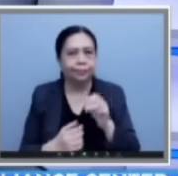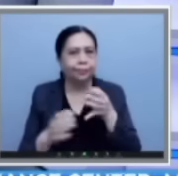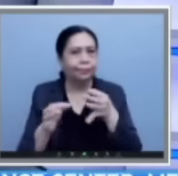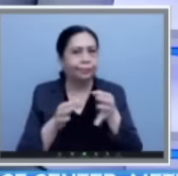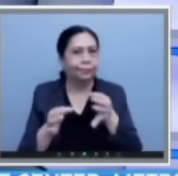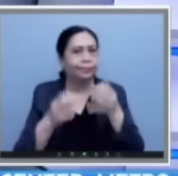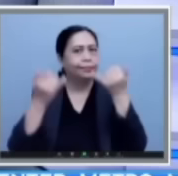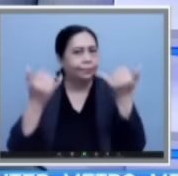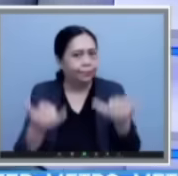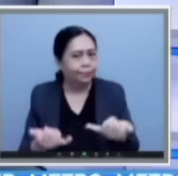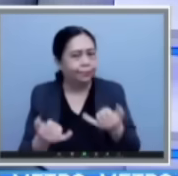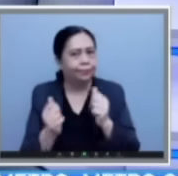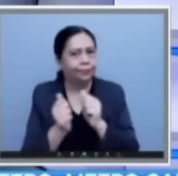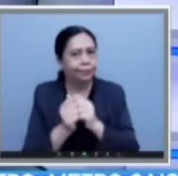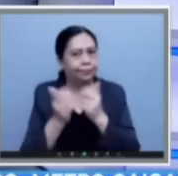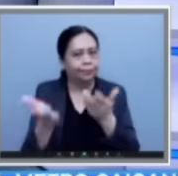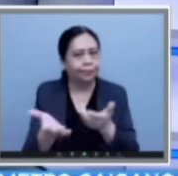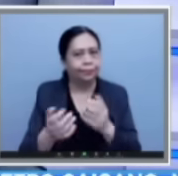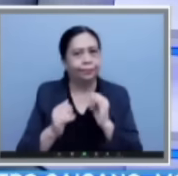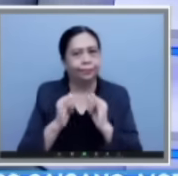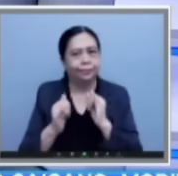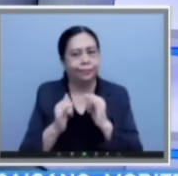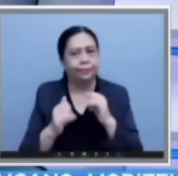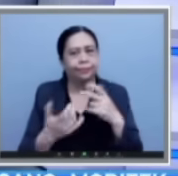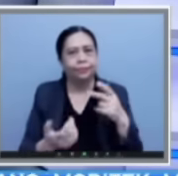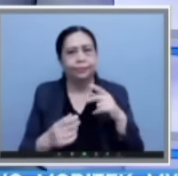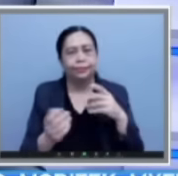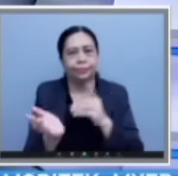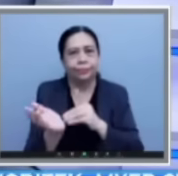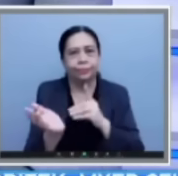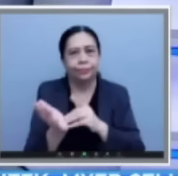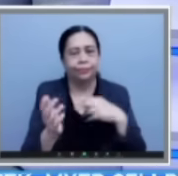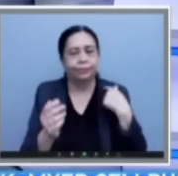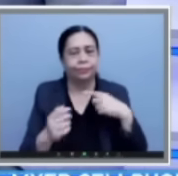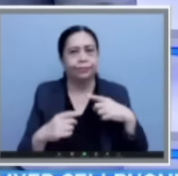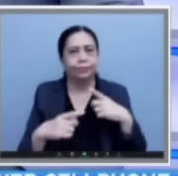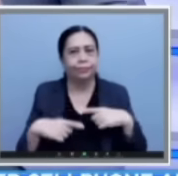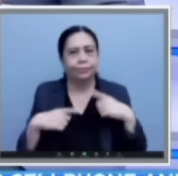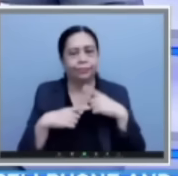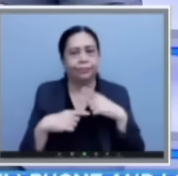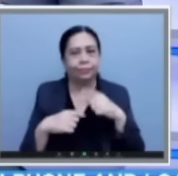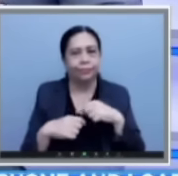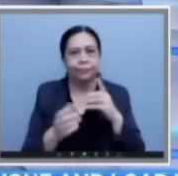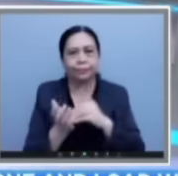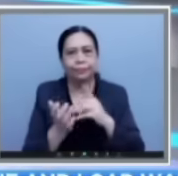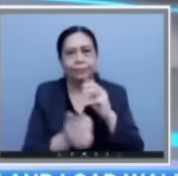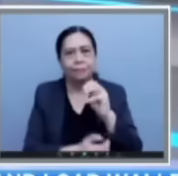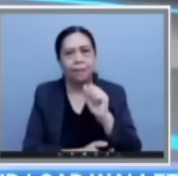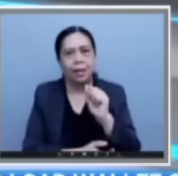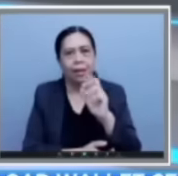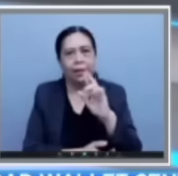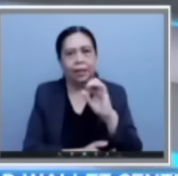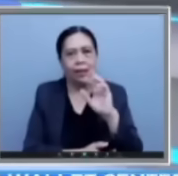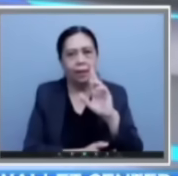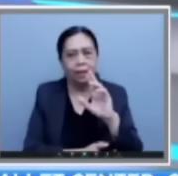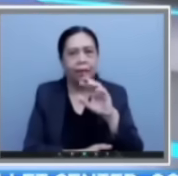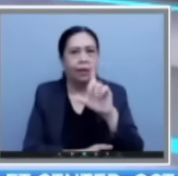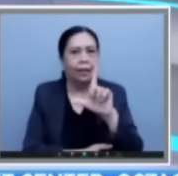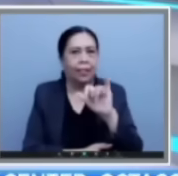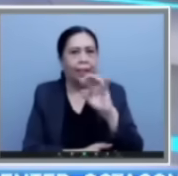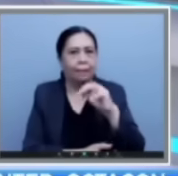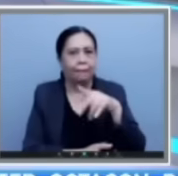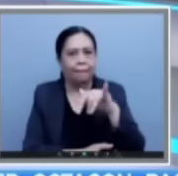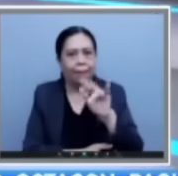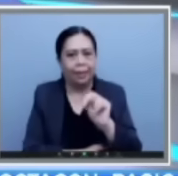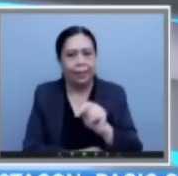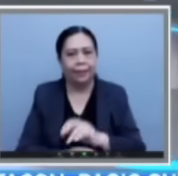umaga nakasalang sa balita ko ang pulmonologist na si Dr Maricar Limpin Good morning po doc at welcome po sa balita ko